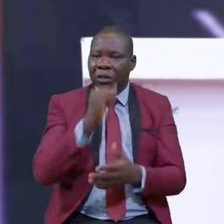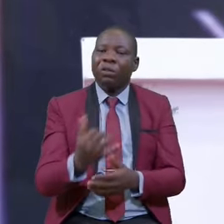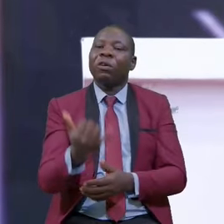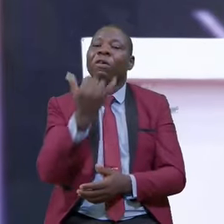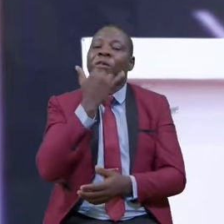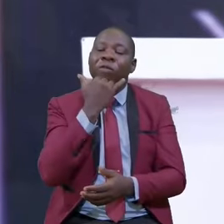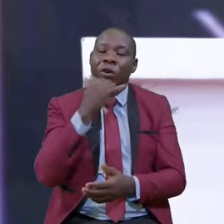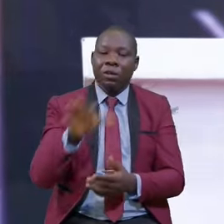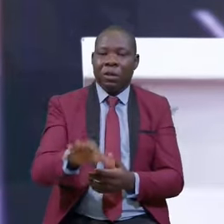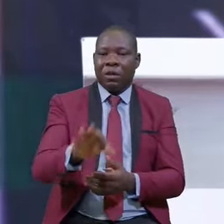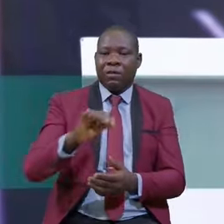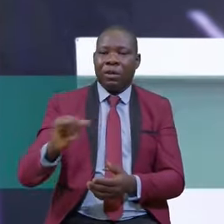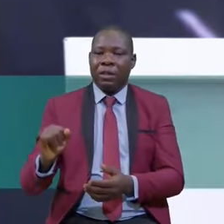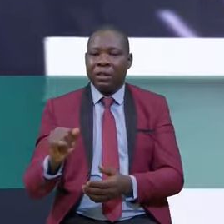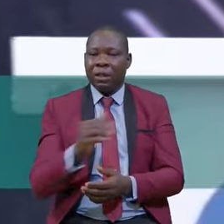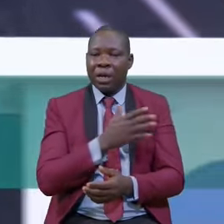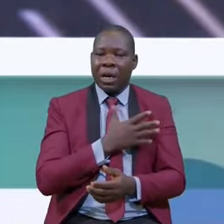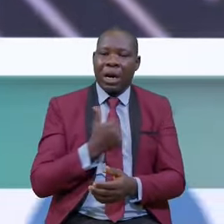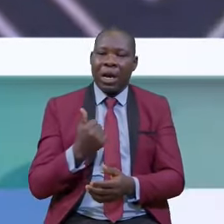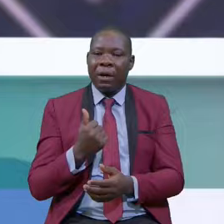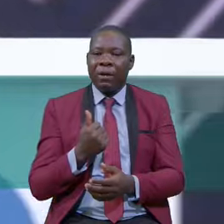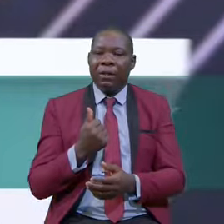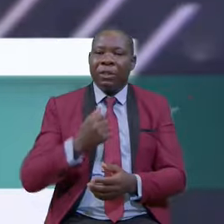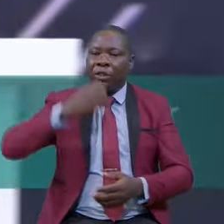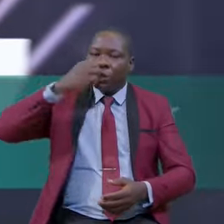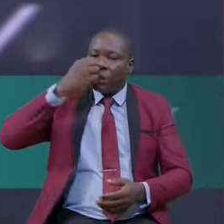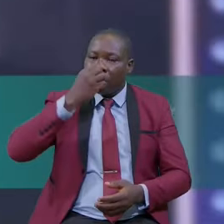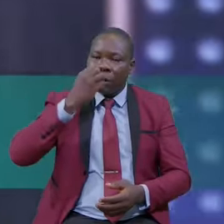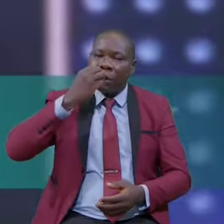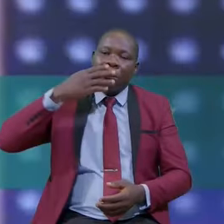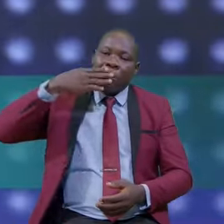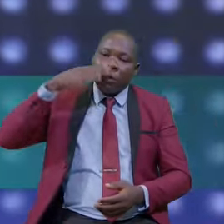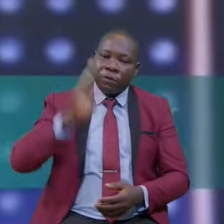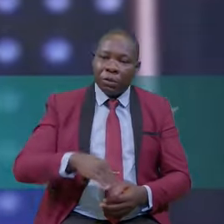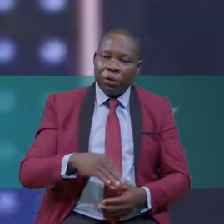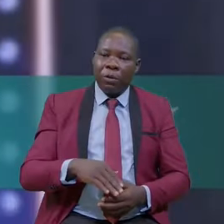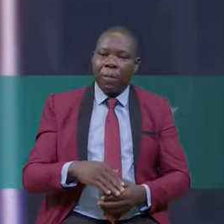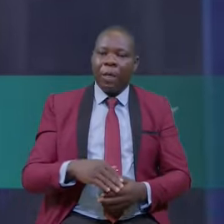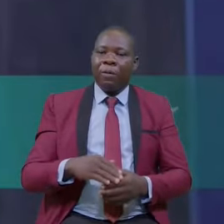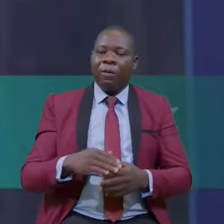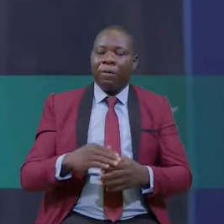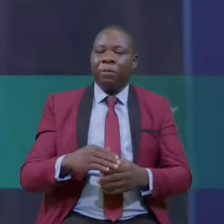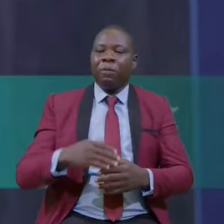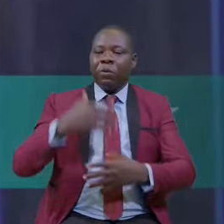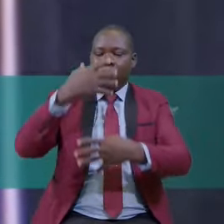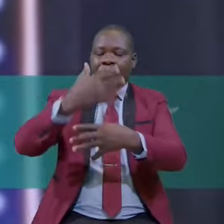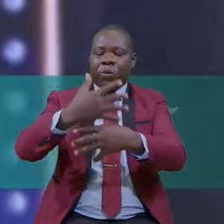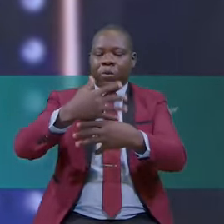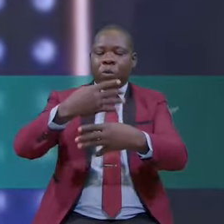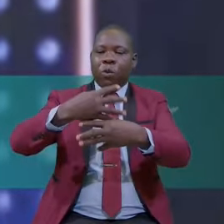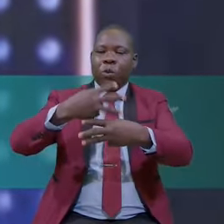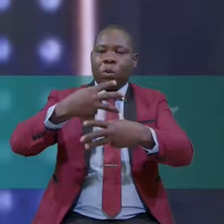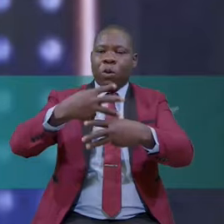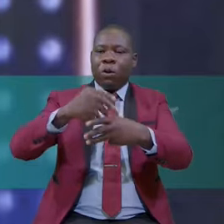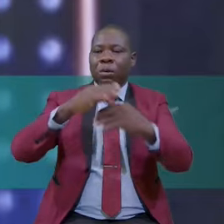et la construction périlleuse de clôture. La recherche de faute. Vous savez,